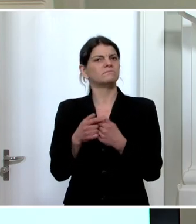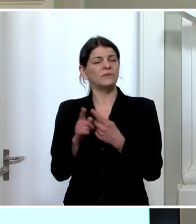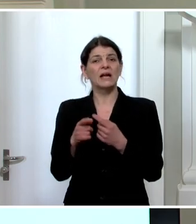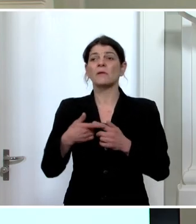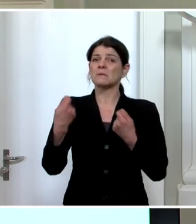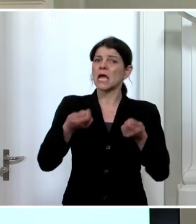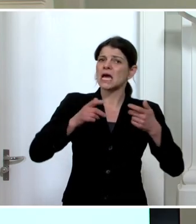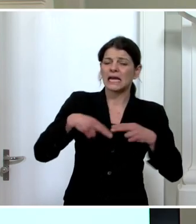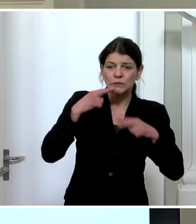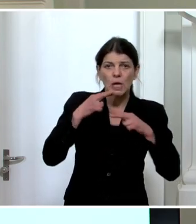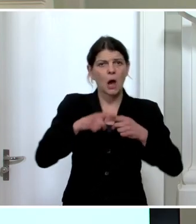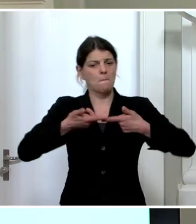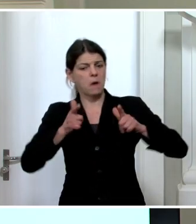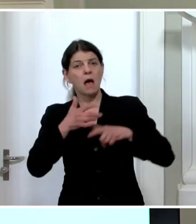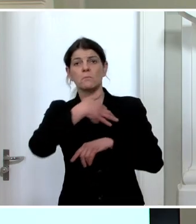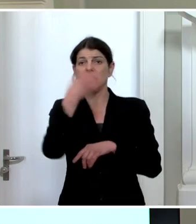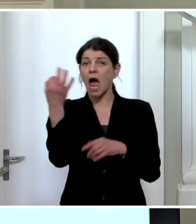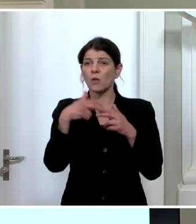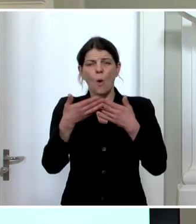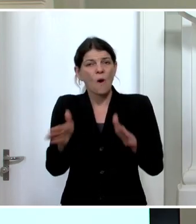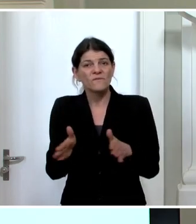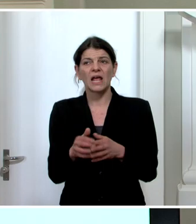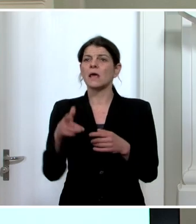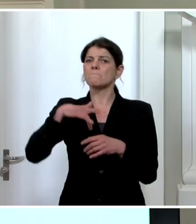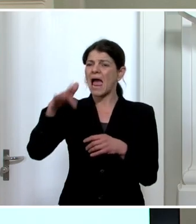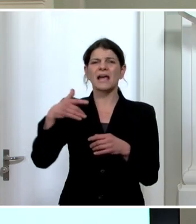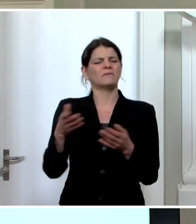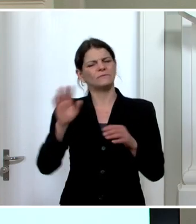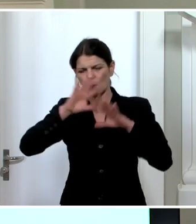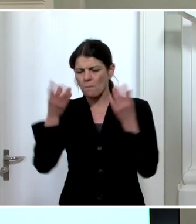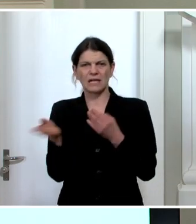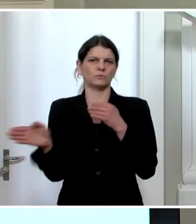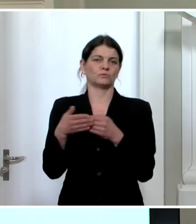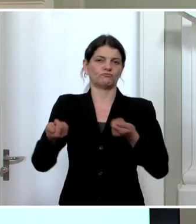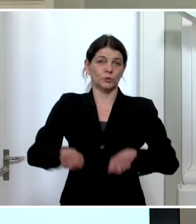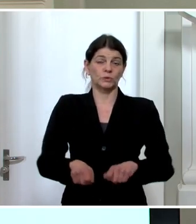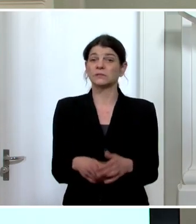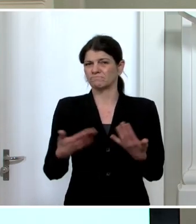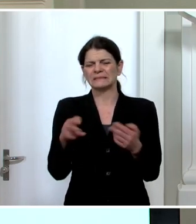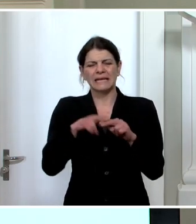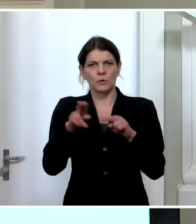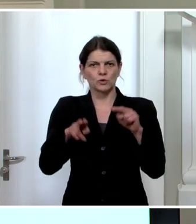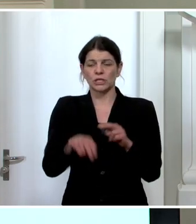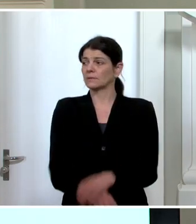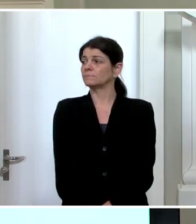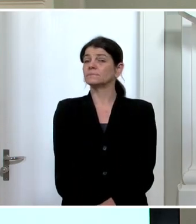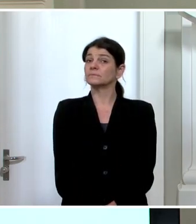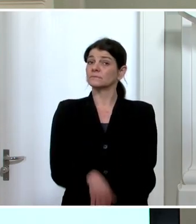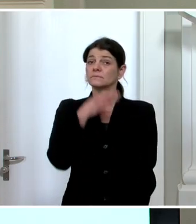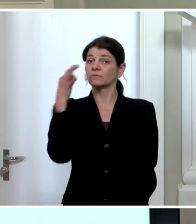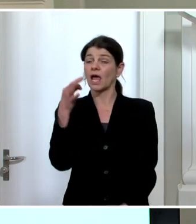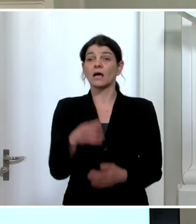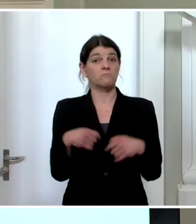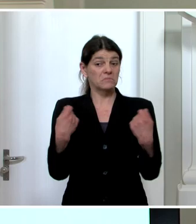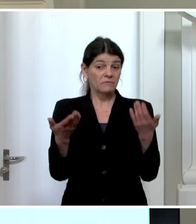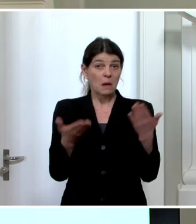offen unter dem Tag, die anderen schließen sie komplett, wir gehören zu denen, die sie komplett schließen. Könnte es sein, dass bereits morgen eine